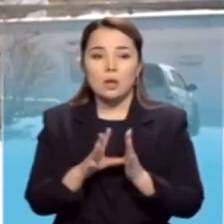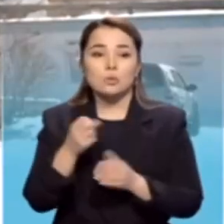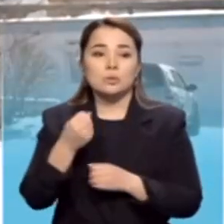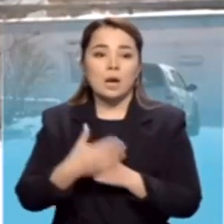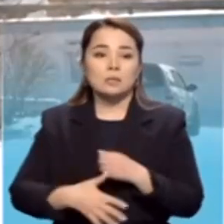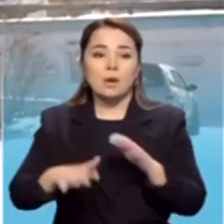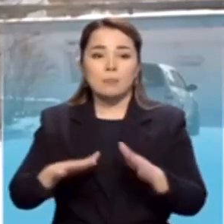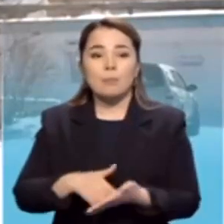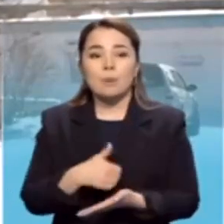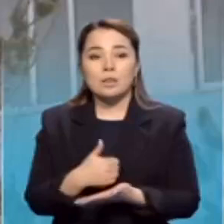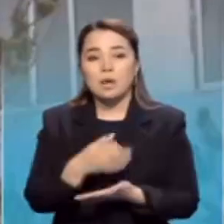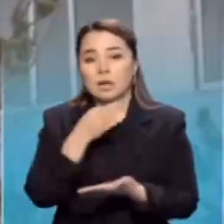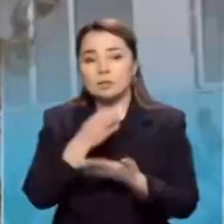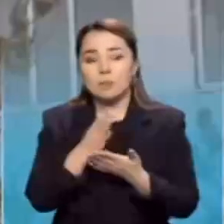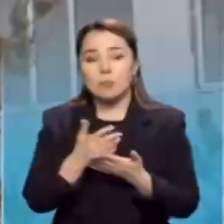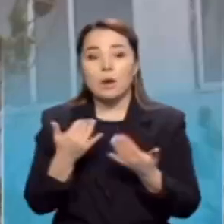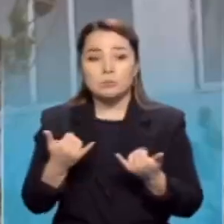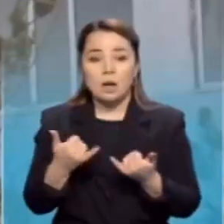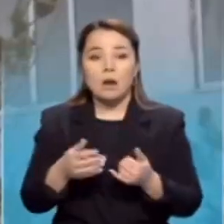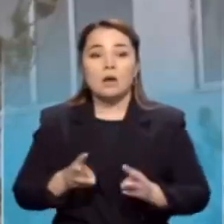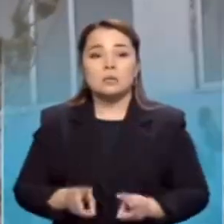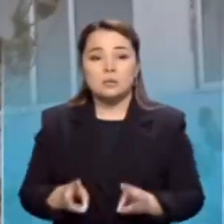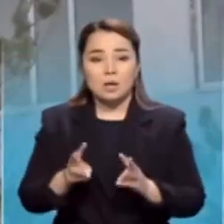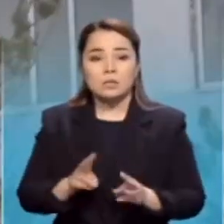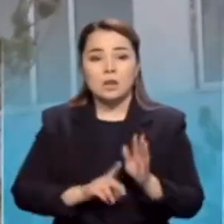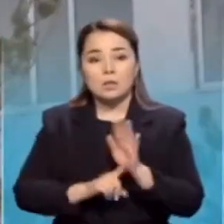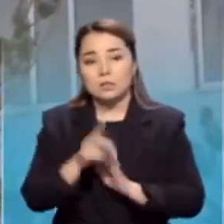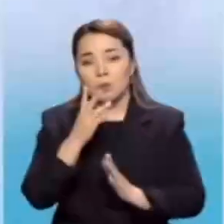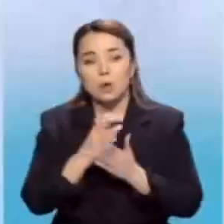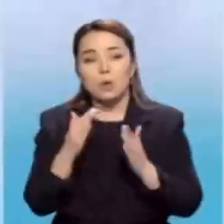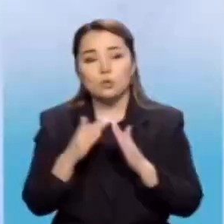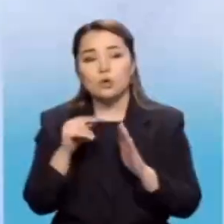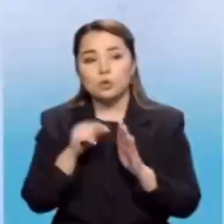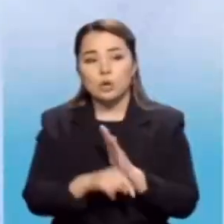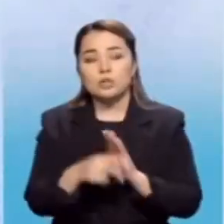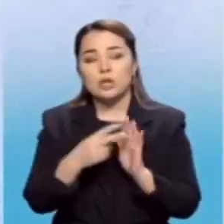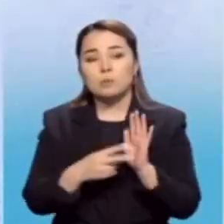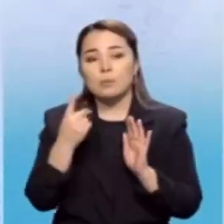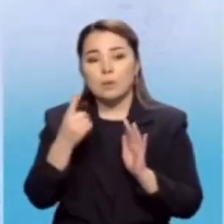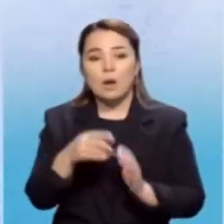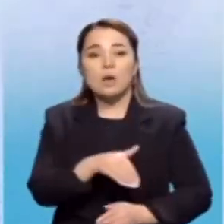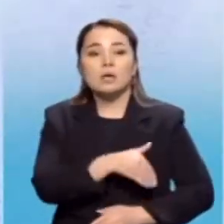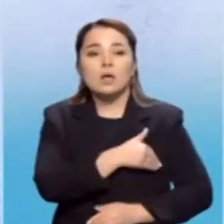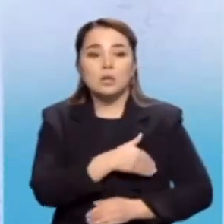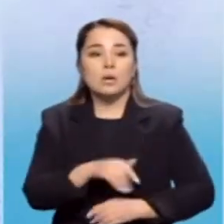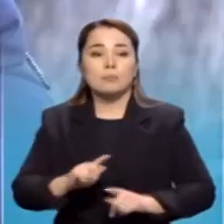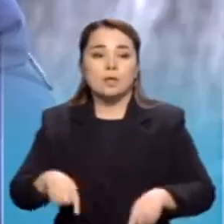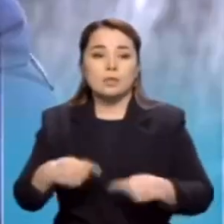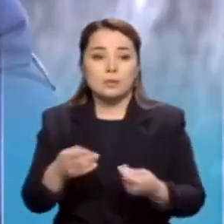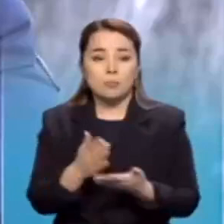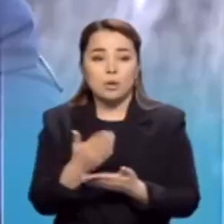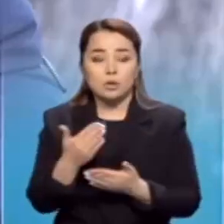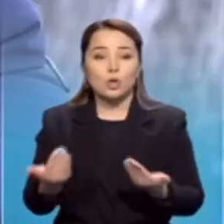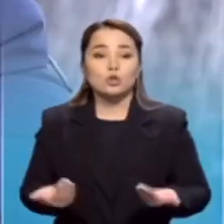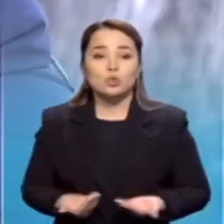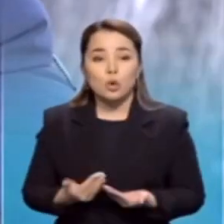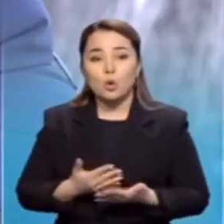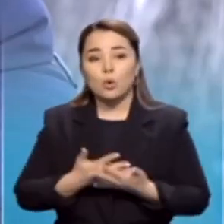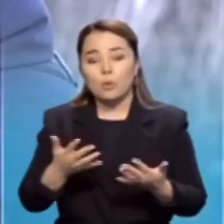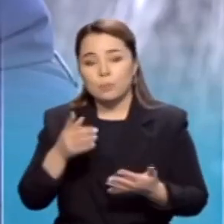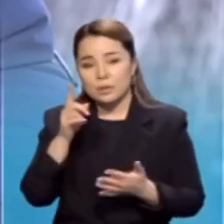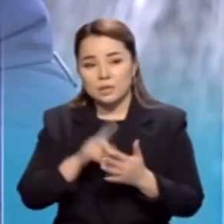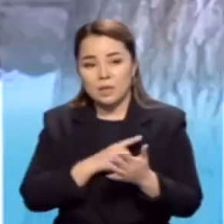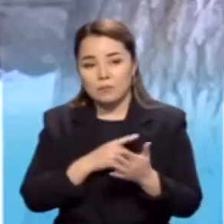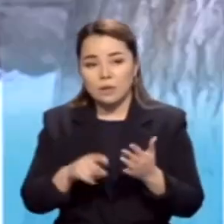орталығы басшылығының мәліметіне қарағанда, қазір 6 қазанды іске қосылған үйлерге жылу 71 градус температурамен беріліп тұр. Бұған тұрғындардың көбі